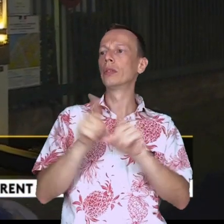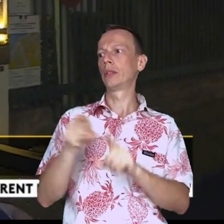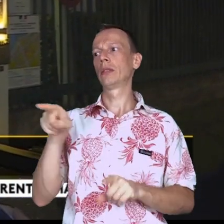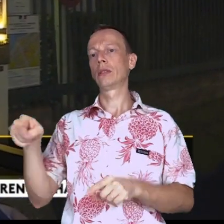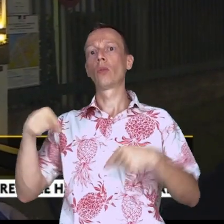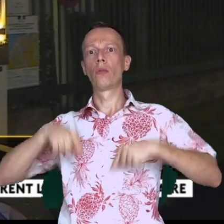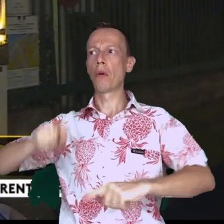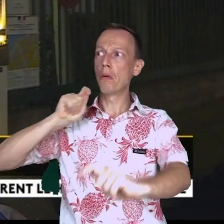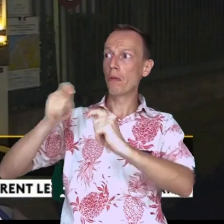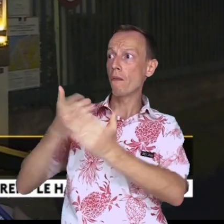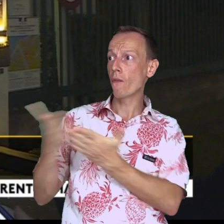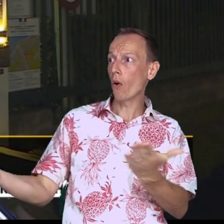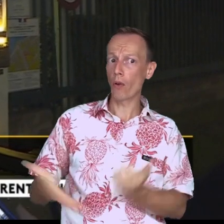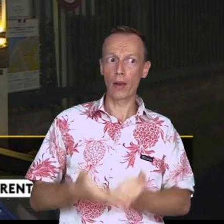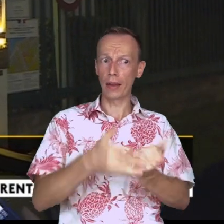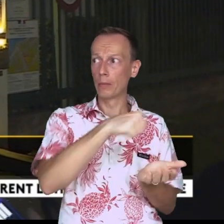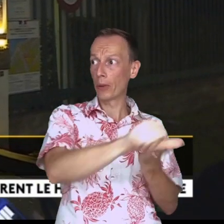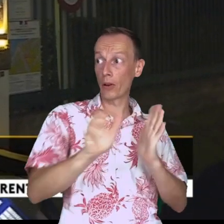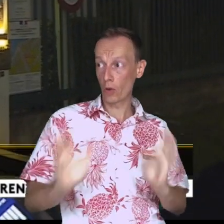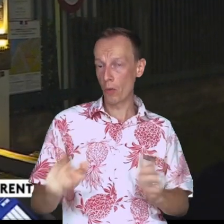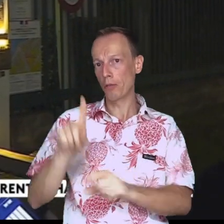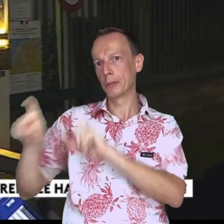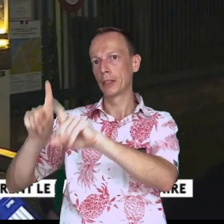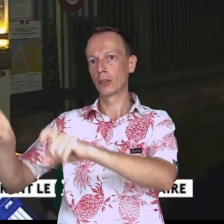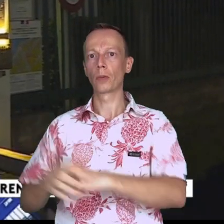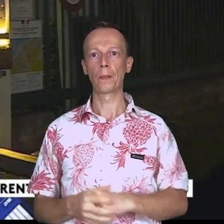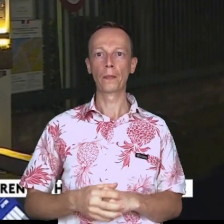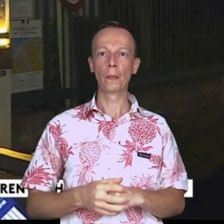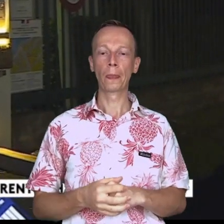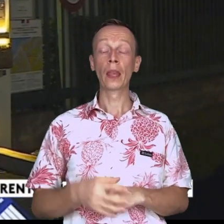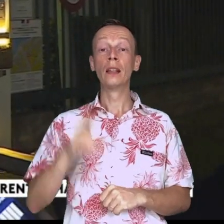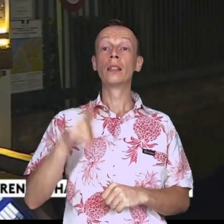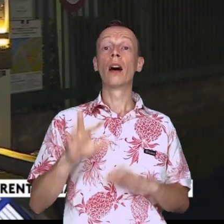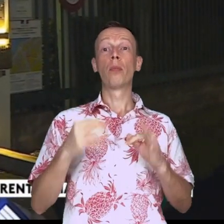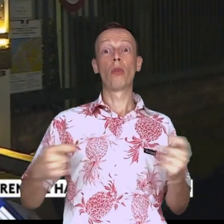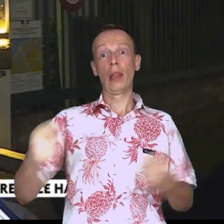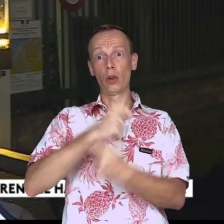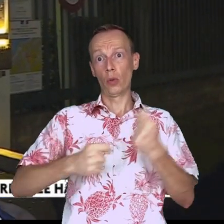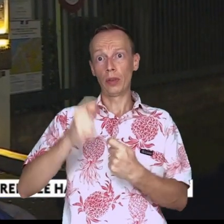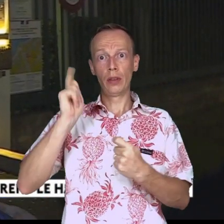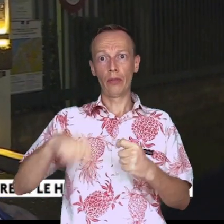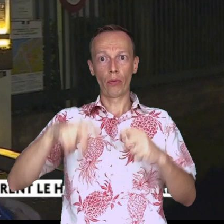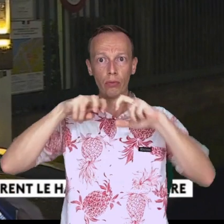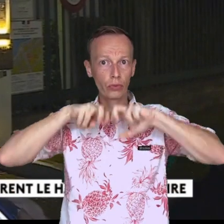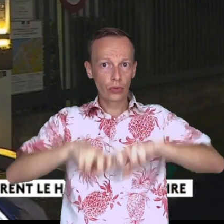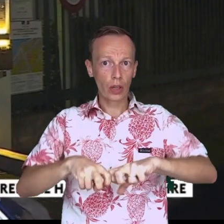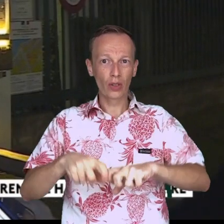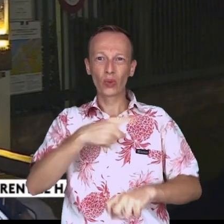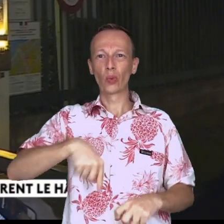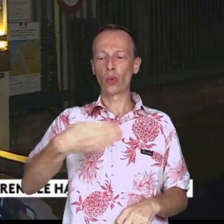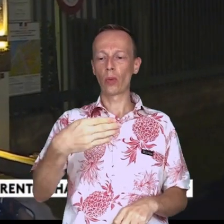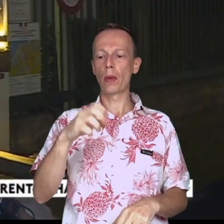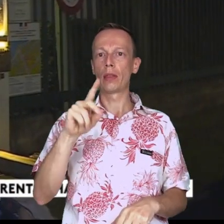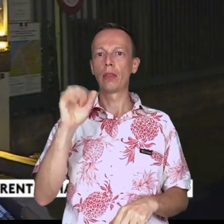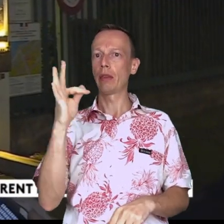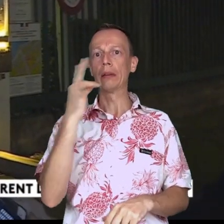MEDEF, c'est effectivement la nécessité aujourd'hui qu'on clarifie les choses sur comment on pratique les éléments en termes notamment des personnes de contact. Le problème, il est là